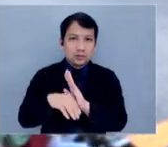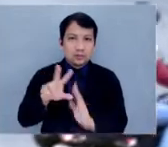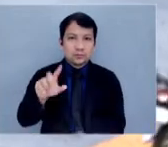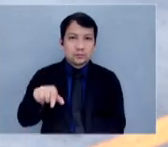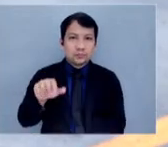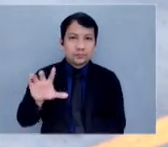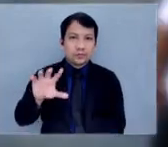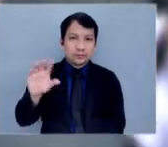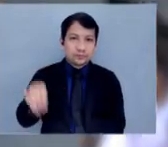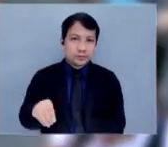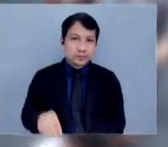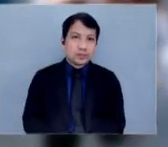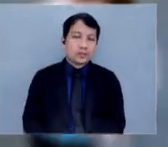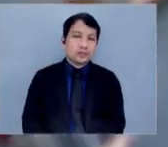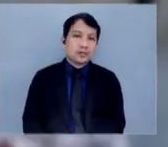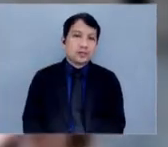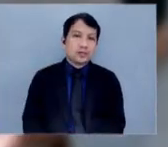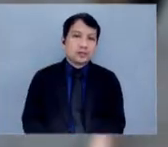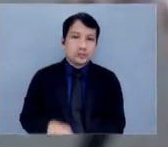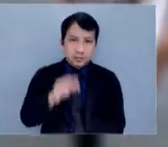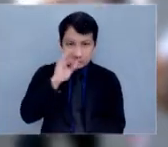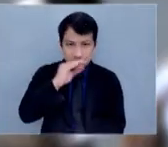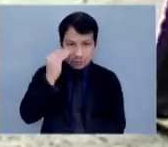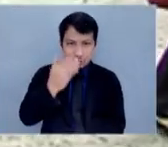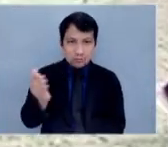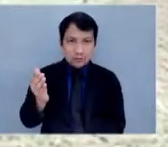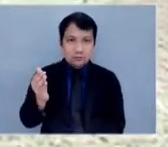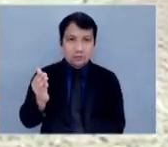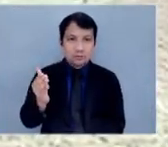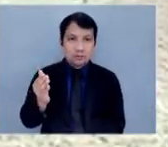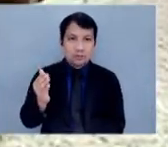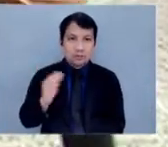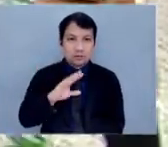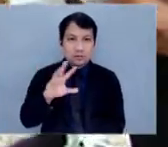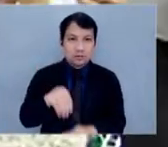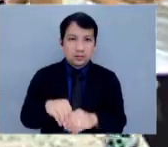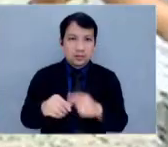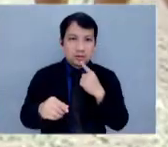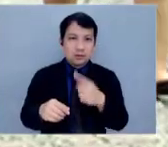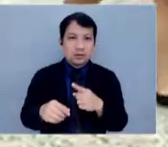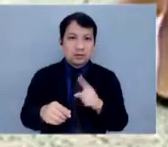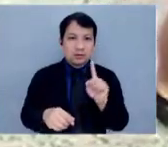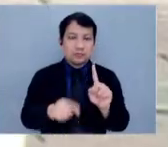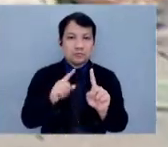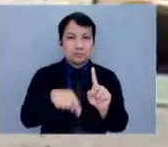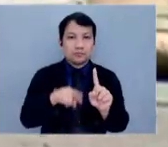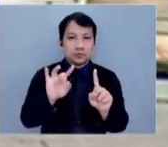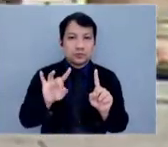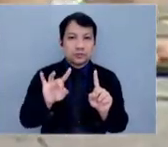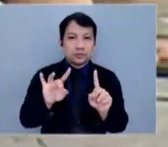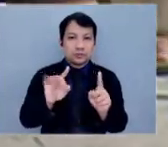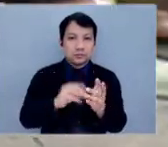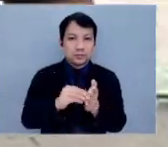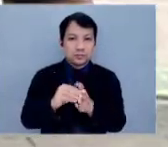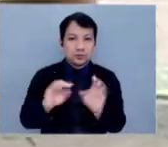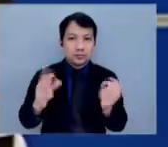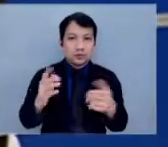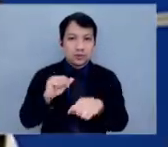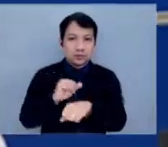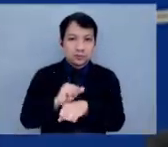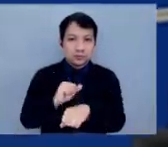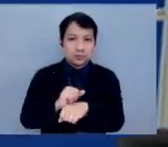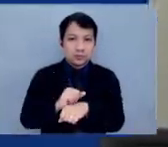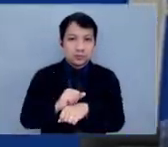3.5% na lang ang mga Pilipinong unemployed. Katumbas siya ng nasa 1.8 million na Pilipinong walang trabaho. Bumaba rin